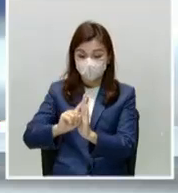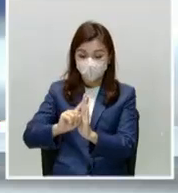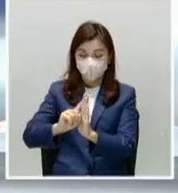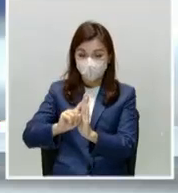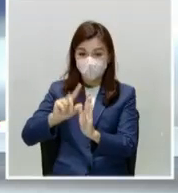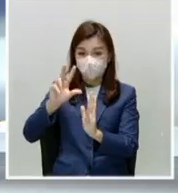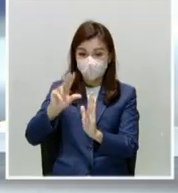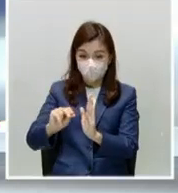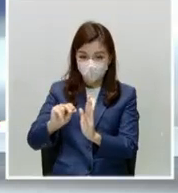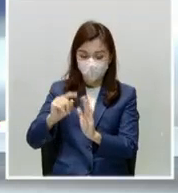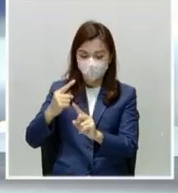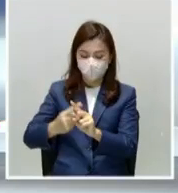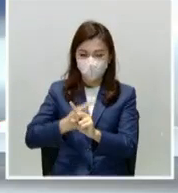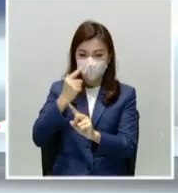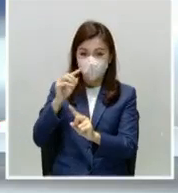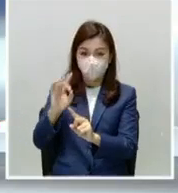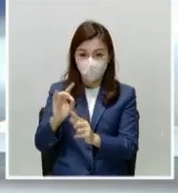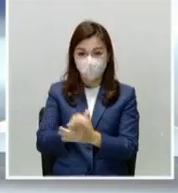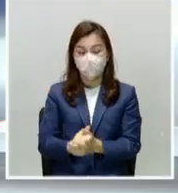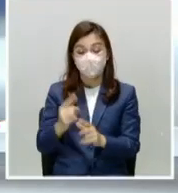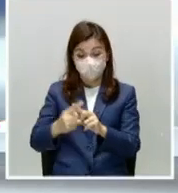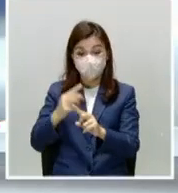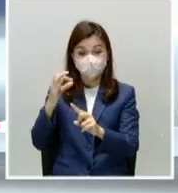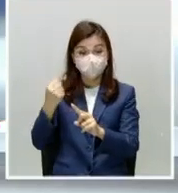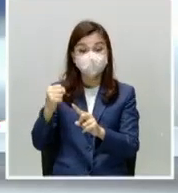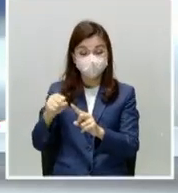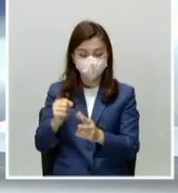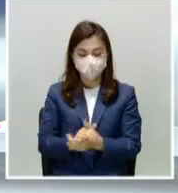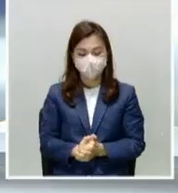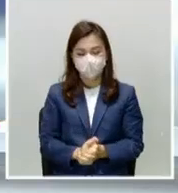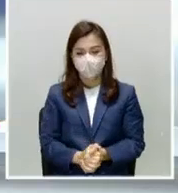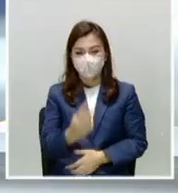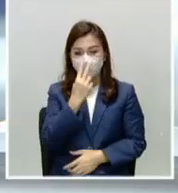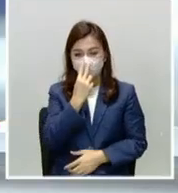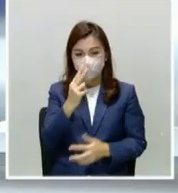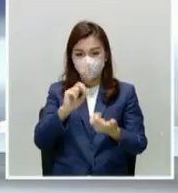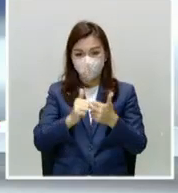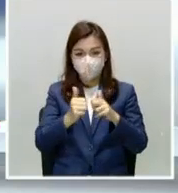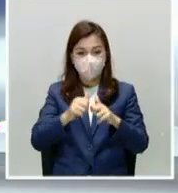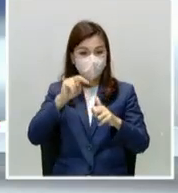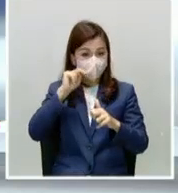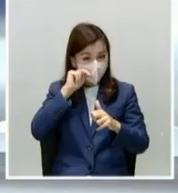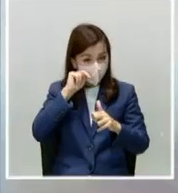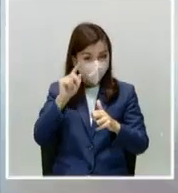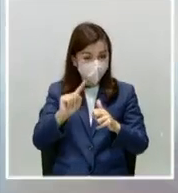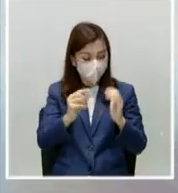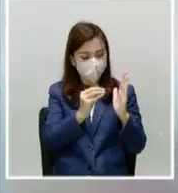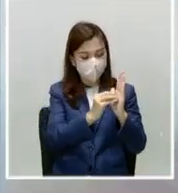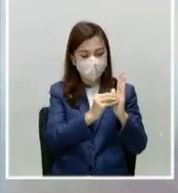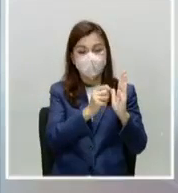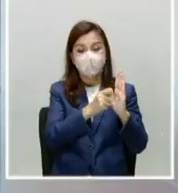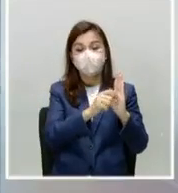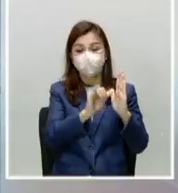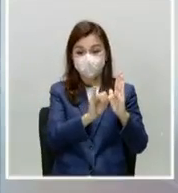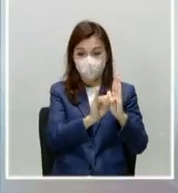ทีนี้มาติดตามเรื่องของสถานการณ์น้ำกันบ้างนะคะหลายพื้นที่ที่ต้องจับตาเฝ้าระวังกันพื้นที่รับน้ำอย่างที่จังหวัดพระนครศรี